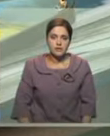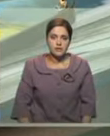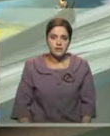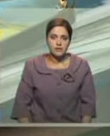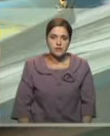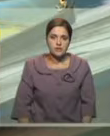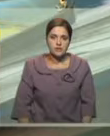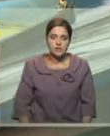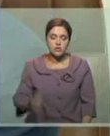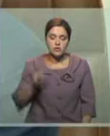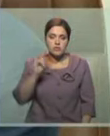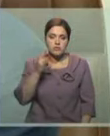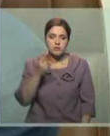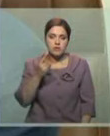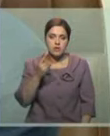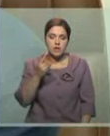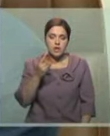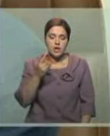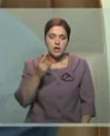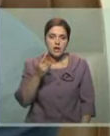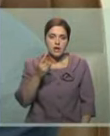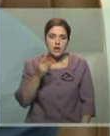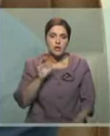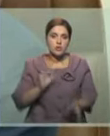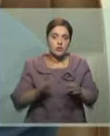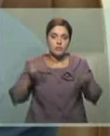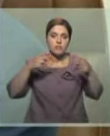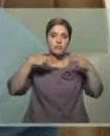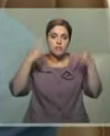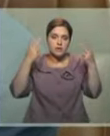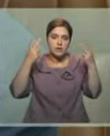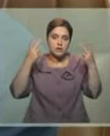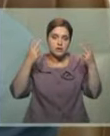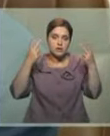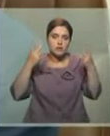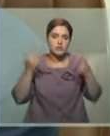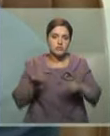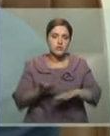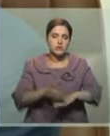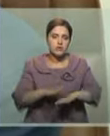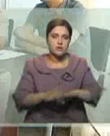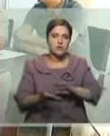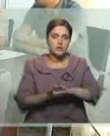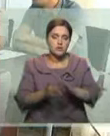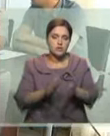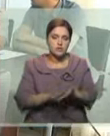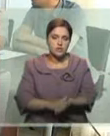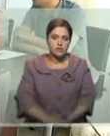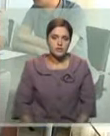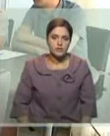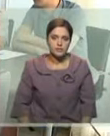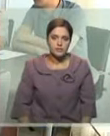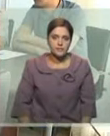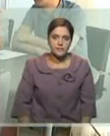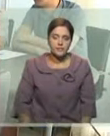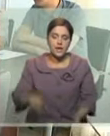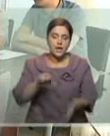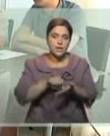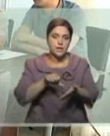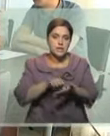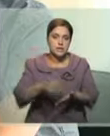потом перевели в реанимацию. В данное время ребенок в сознании. Состояние считается тяжелое, но стабильное. Представители